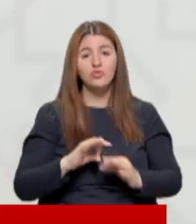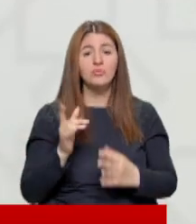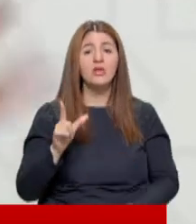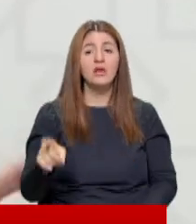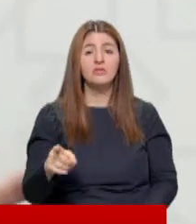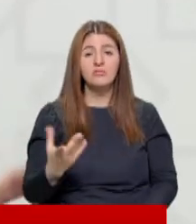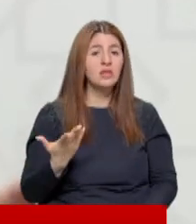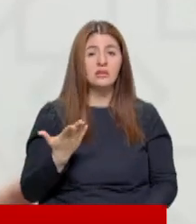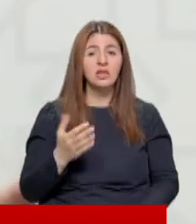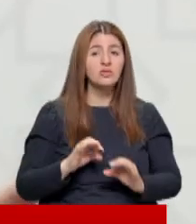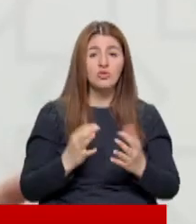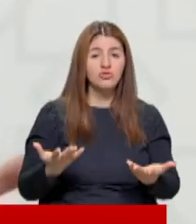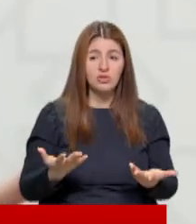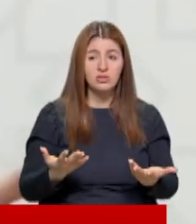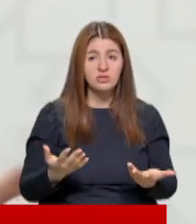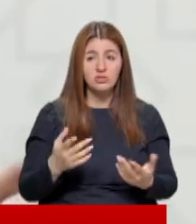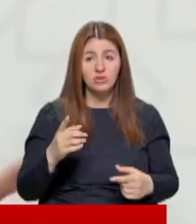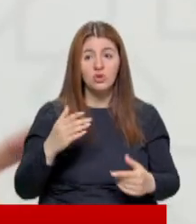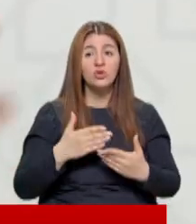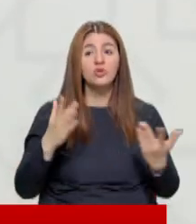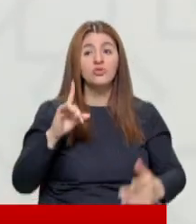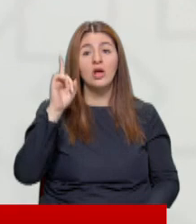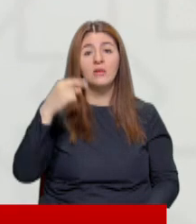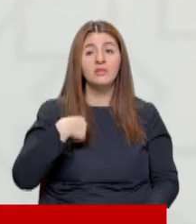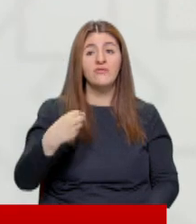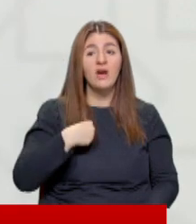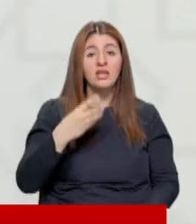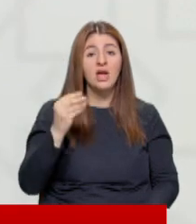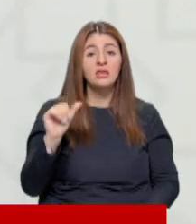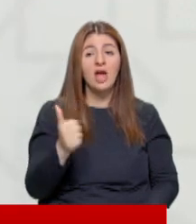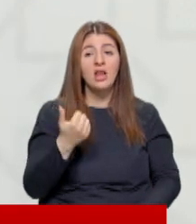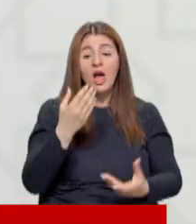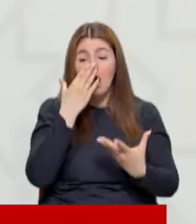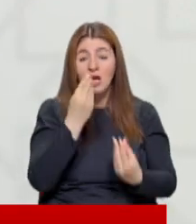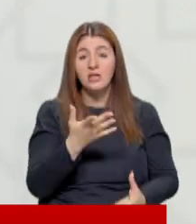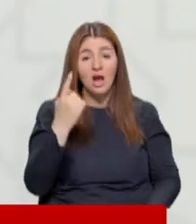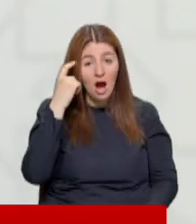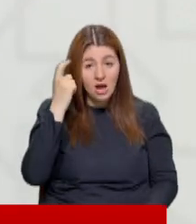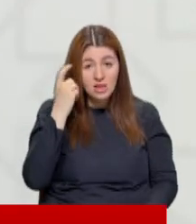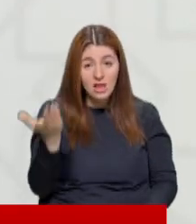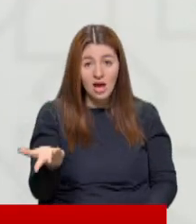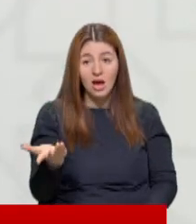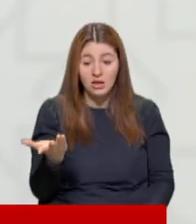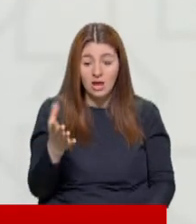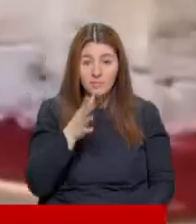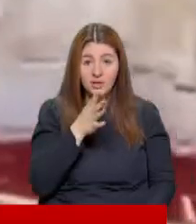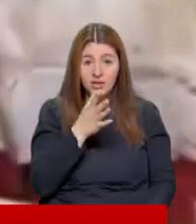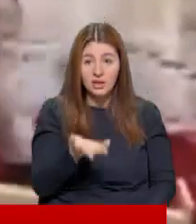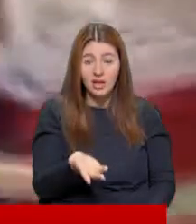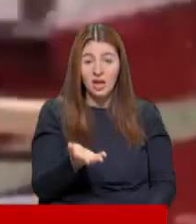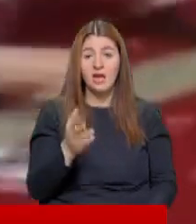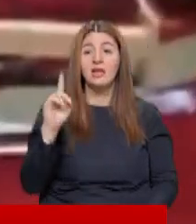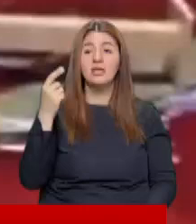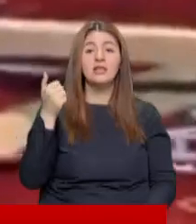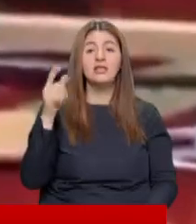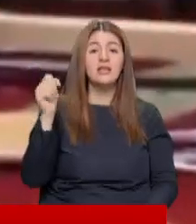Çözülmesi lazım. Neyle çözeceğiz? Yüce Yaradan'ın bize verdiği en değerli hazineyle, yani akılla, yani bilgiyle.